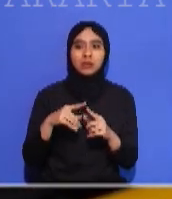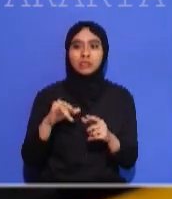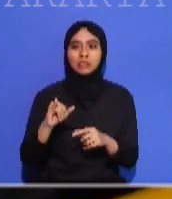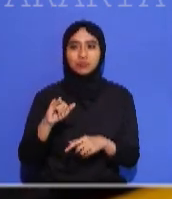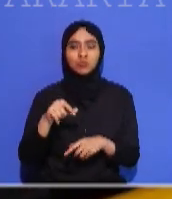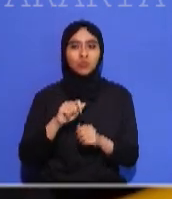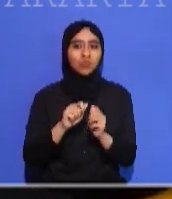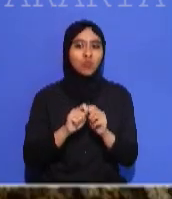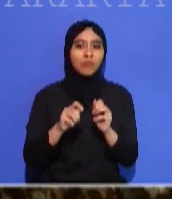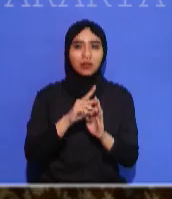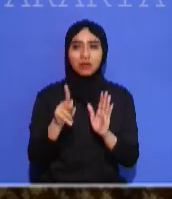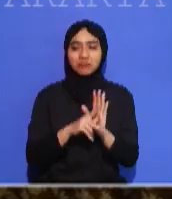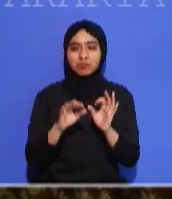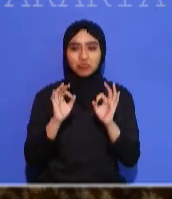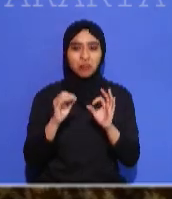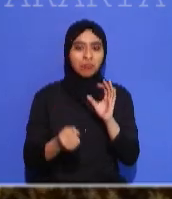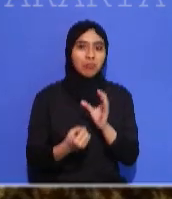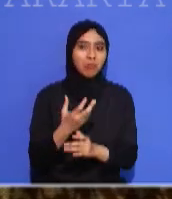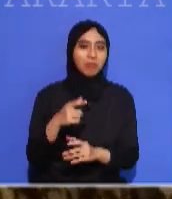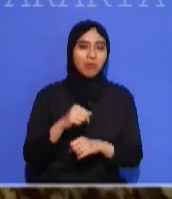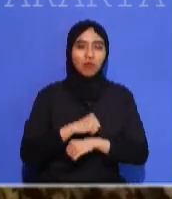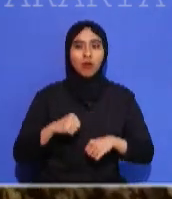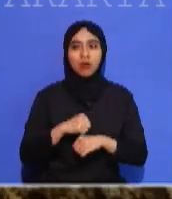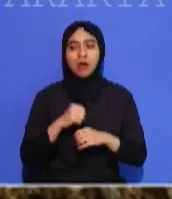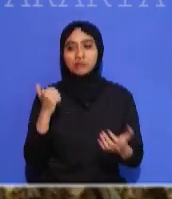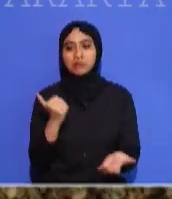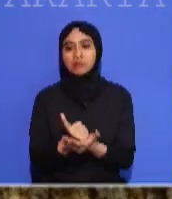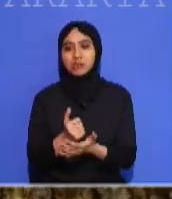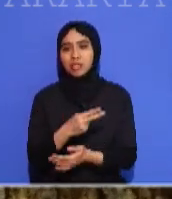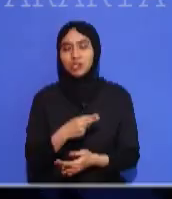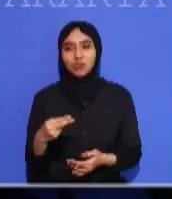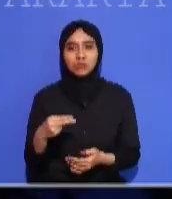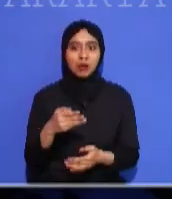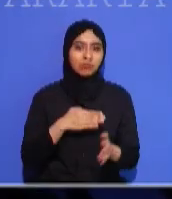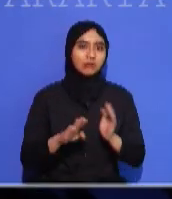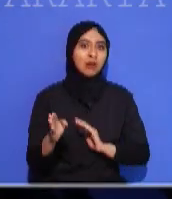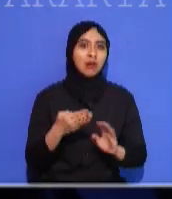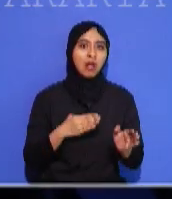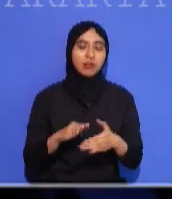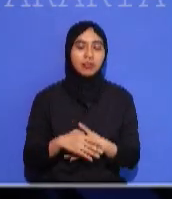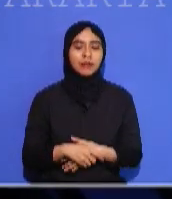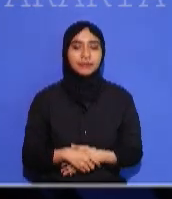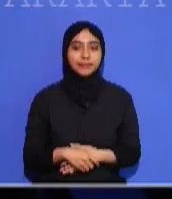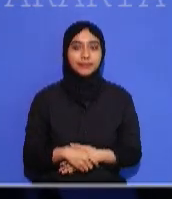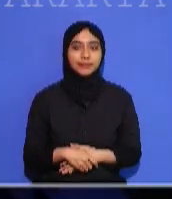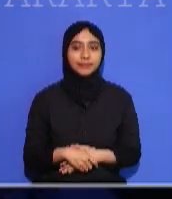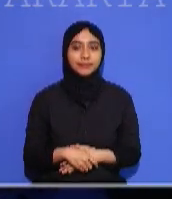dalam rangka mengembangkan olahraga asli budaya Indonesia yaitu pencak silat Doni Rahmad normanovika TVRI Yogyakarta